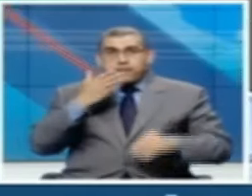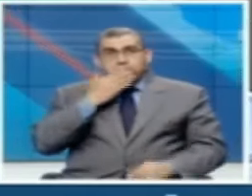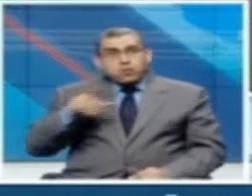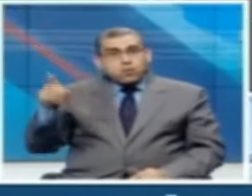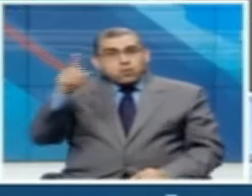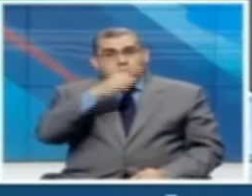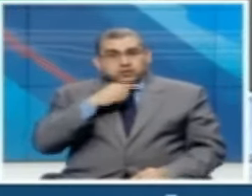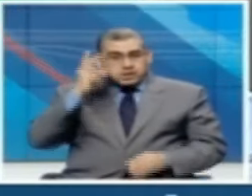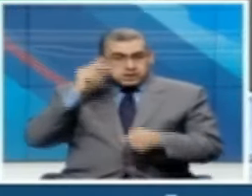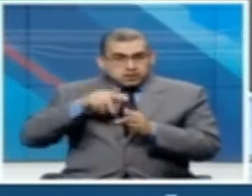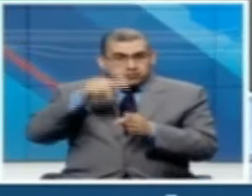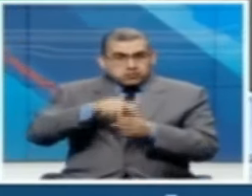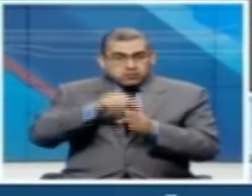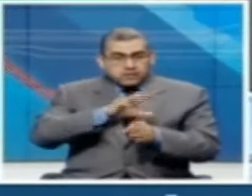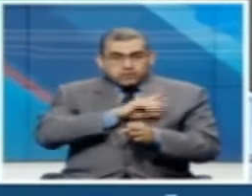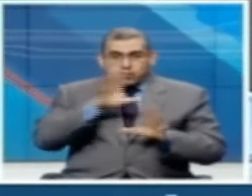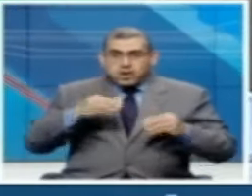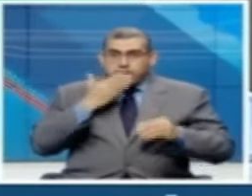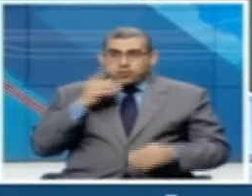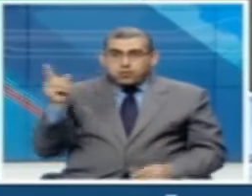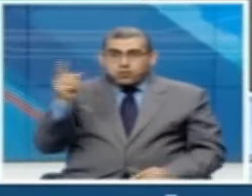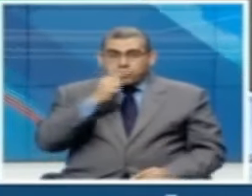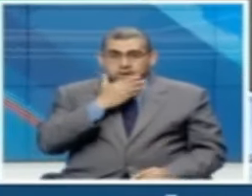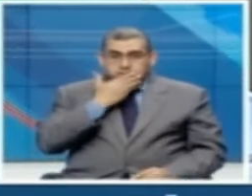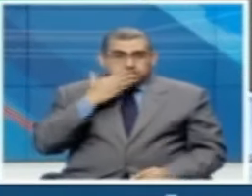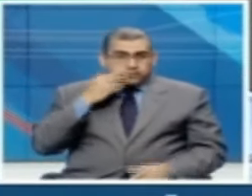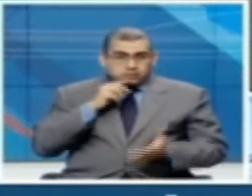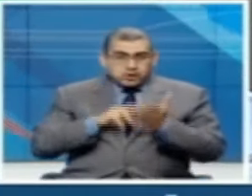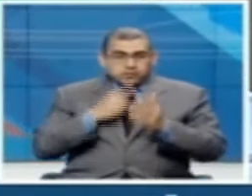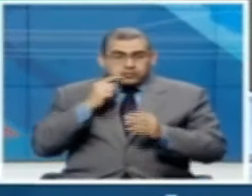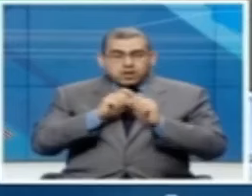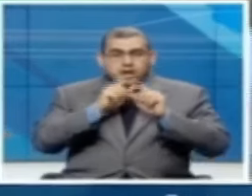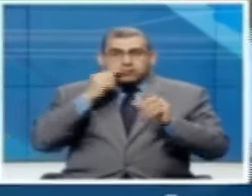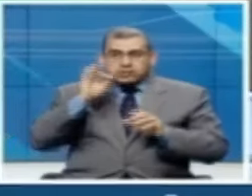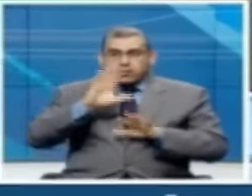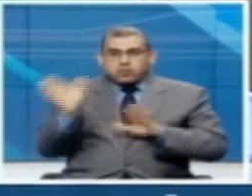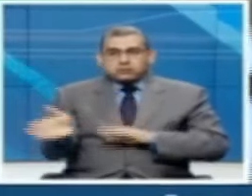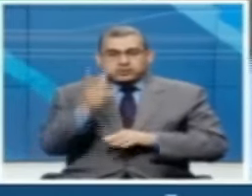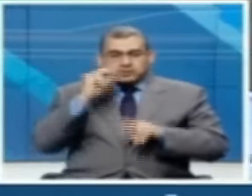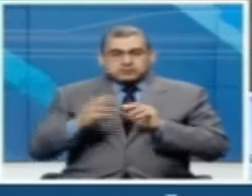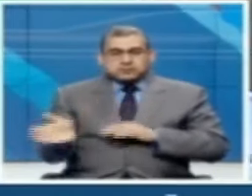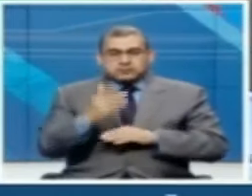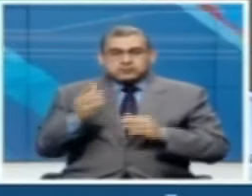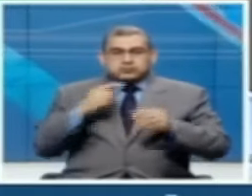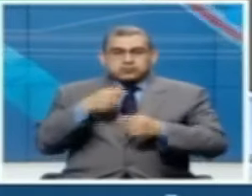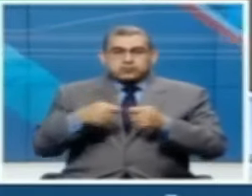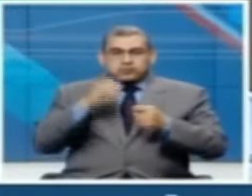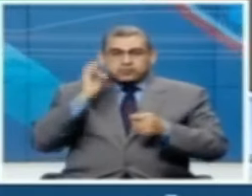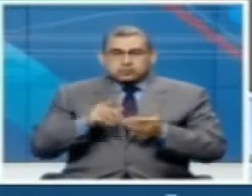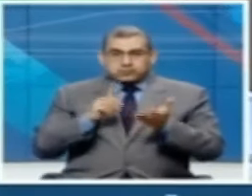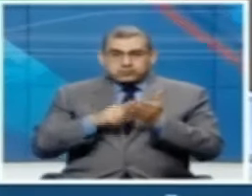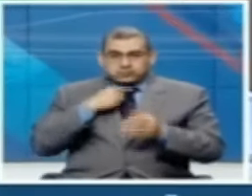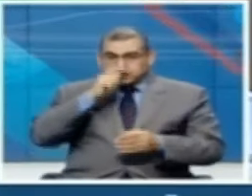الكيان الاسرائيلي الذي يرى في هذا الصمت ضوء اخضر للتصعيد والتمادي في الغي